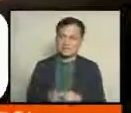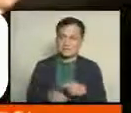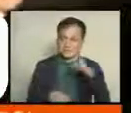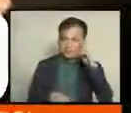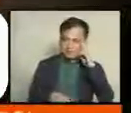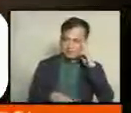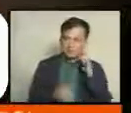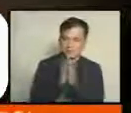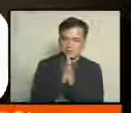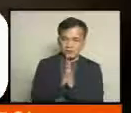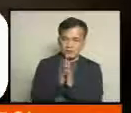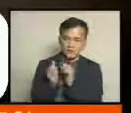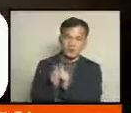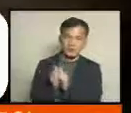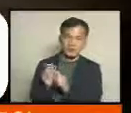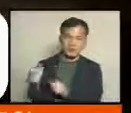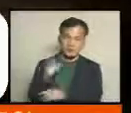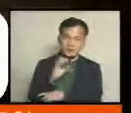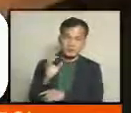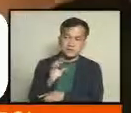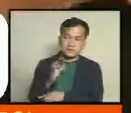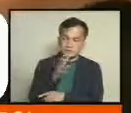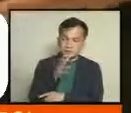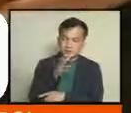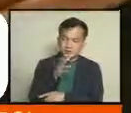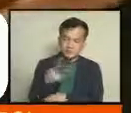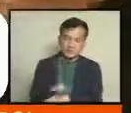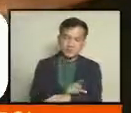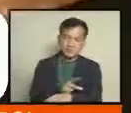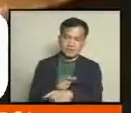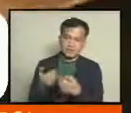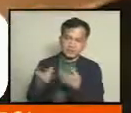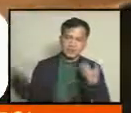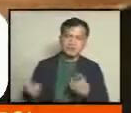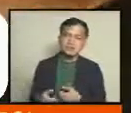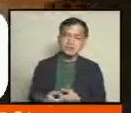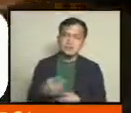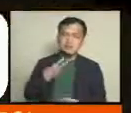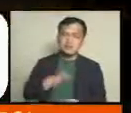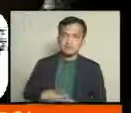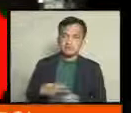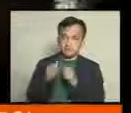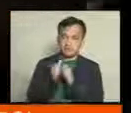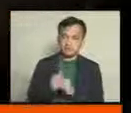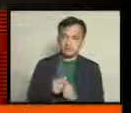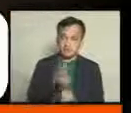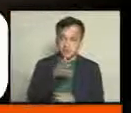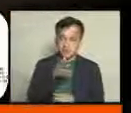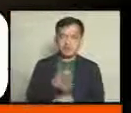naman, dasal daw na makasama sa Christmas ang inang matagal nang nawalay sa kanya. Wish ko lang ngayon, makasama ko lang po yung